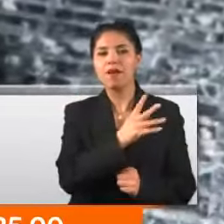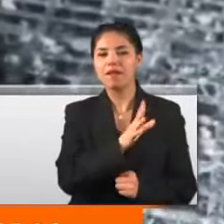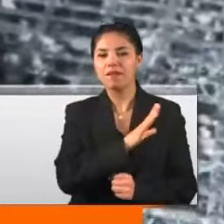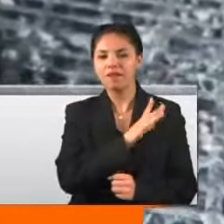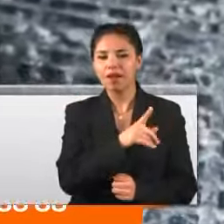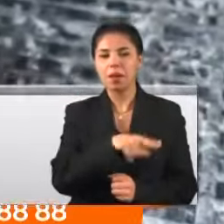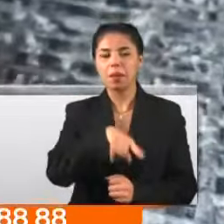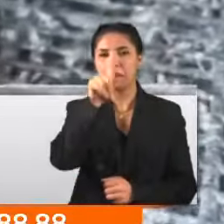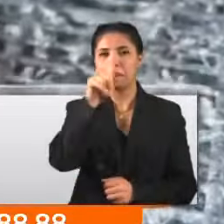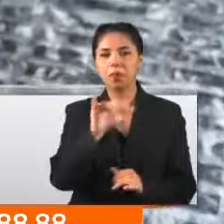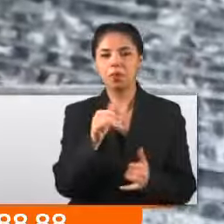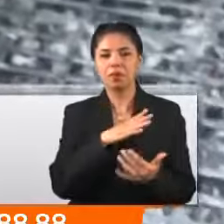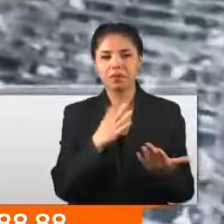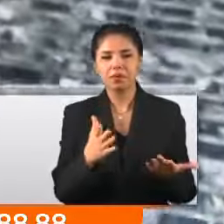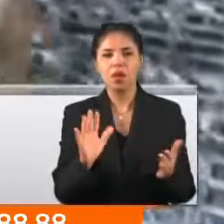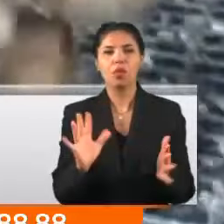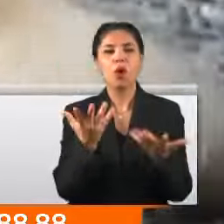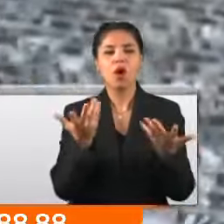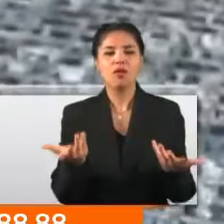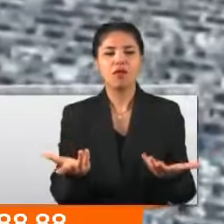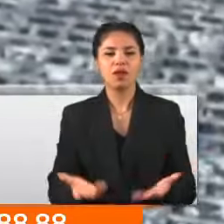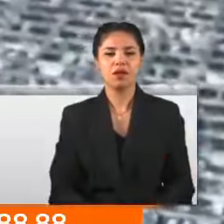tilki görenleri de şaşkına çevirdi.